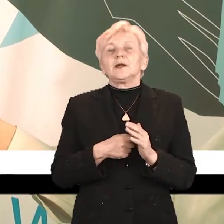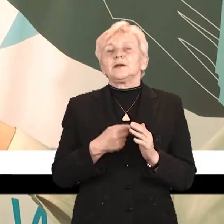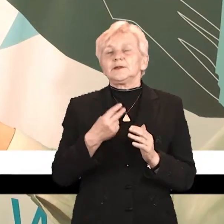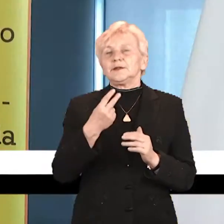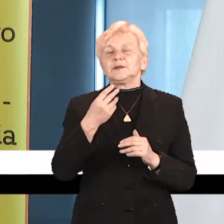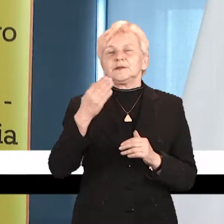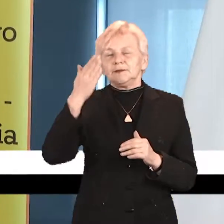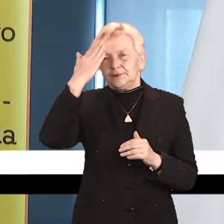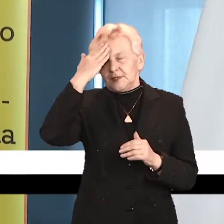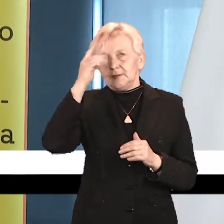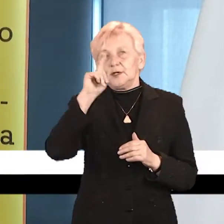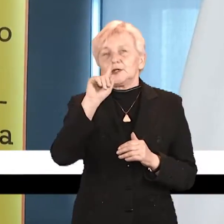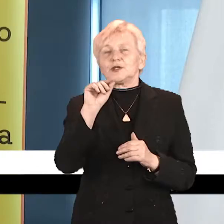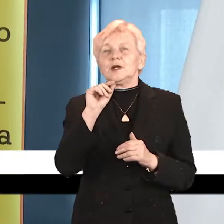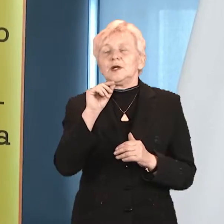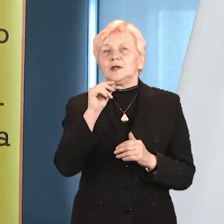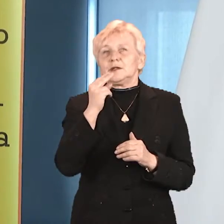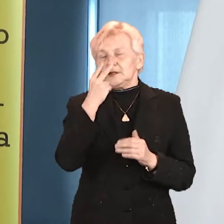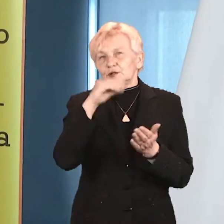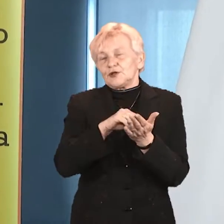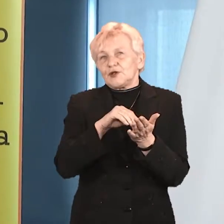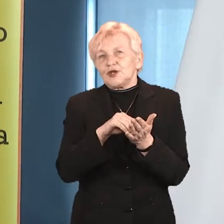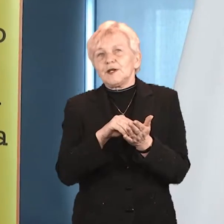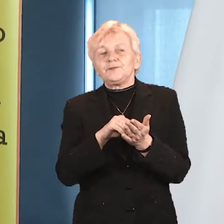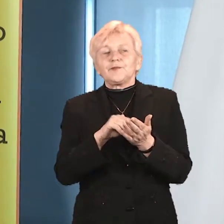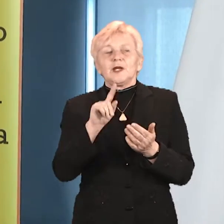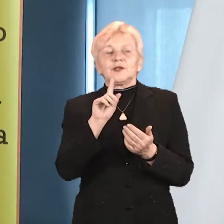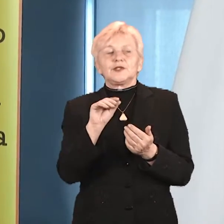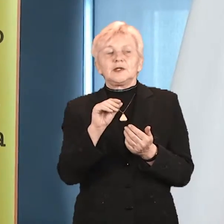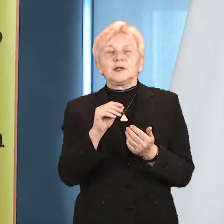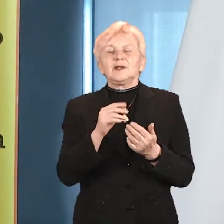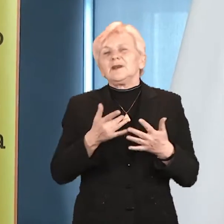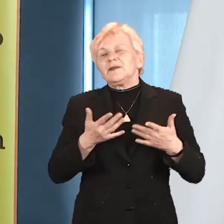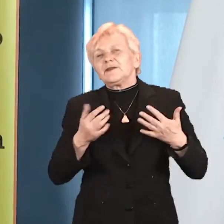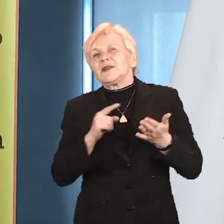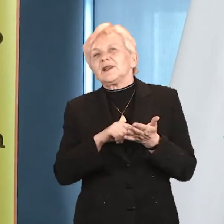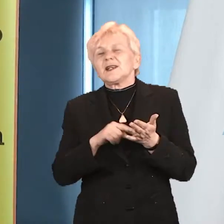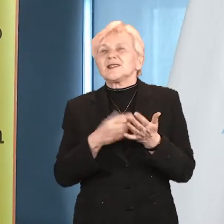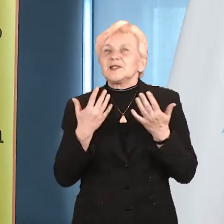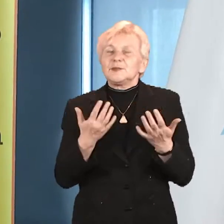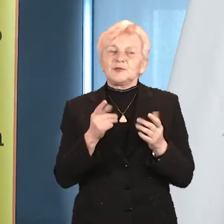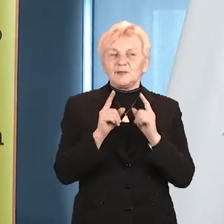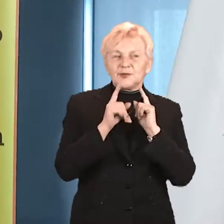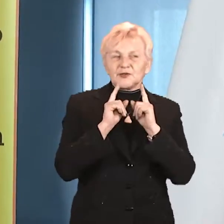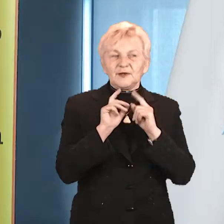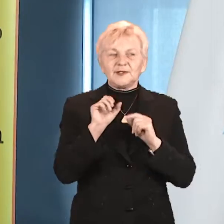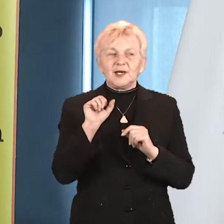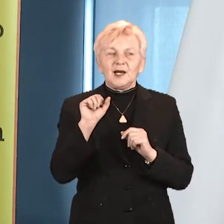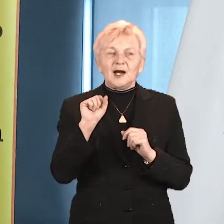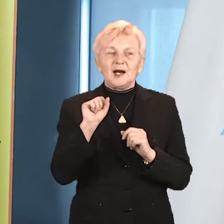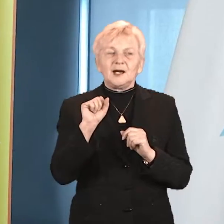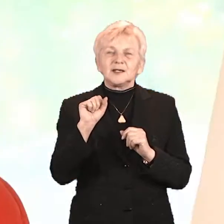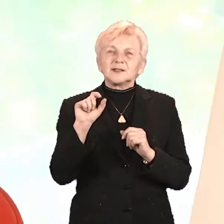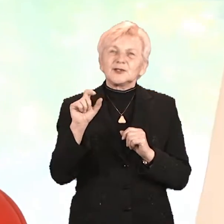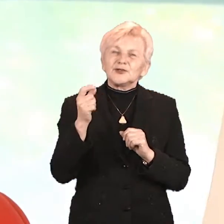chcieliby zareagować. Po prostu nie wiedzą jak. Boją się tych rozmów, boją się konsekwencji naturalnych i prawnych, gdyby okazało się, że to